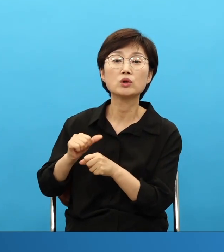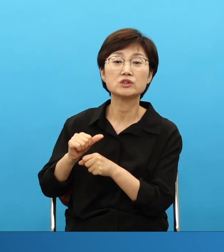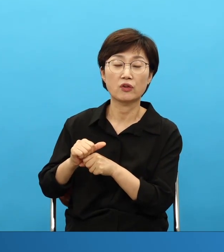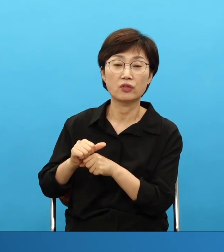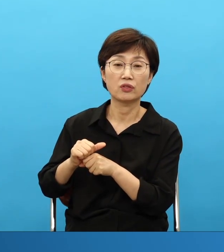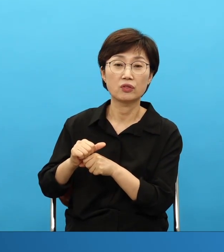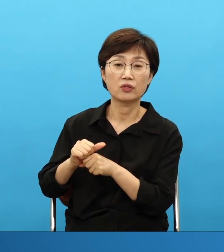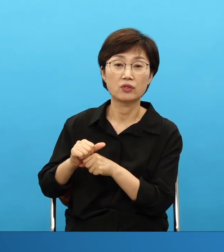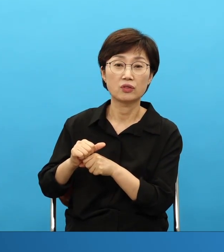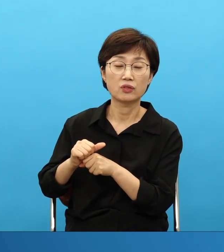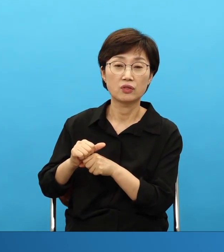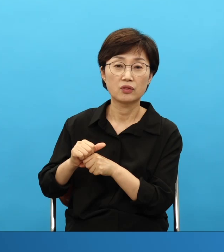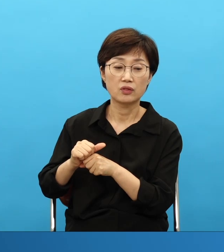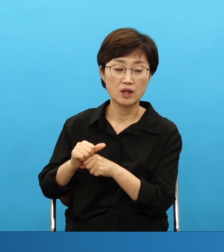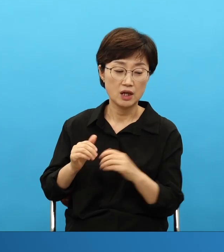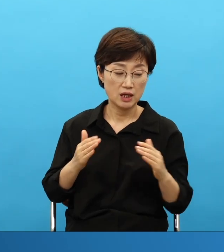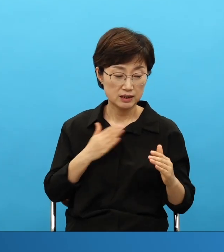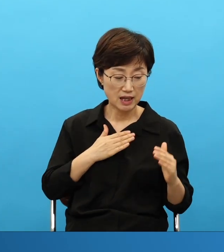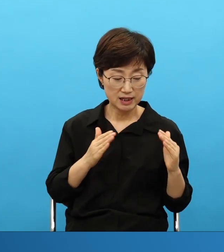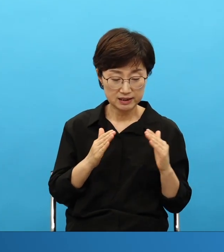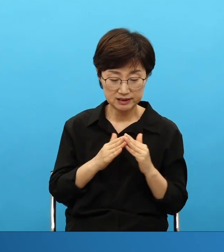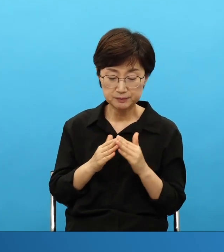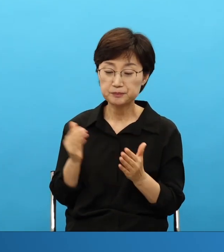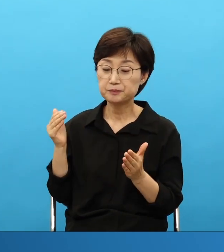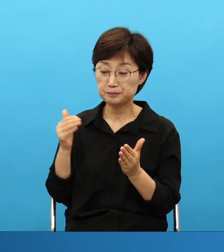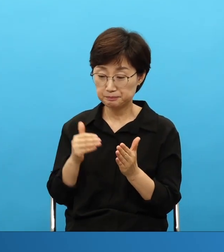됐습니다들은 각각 자기방으로